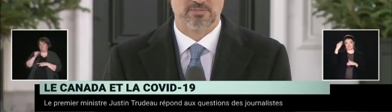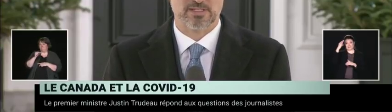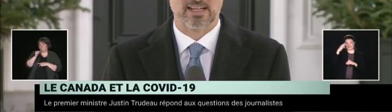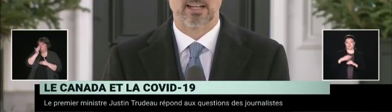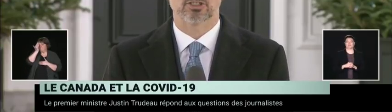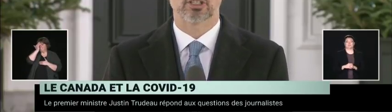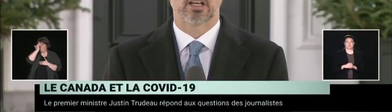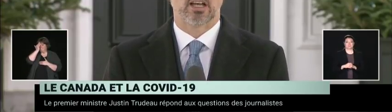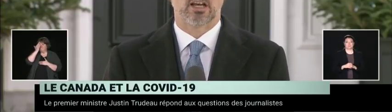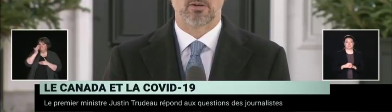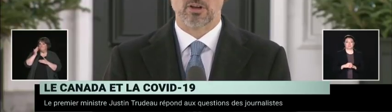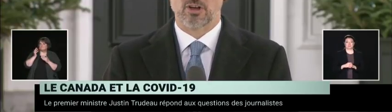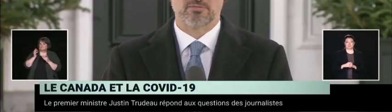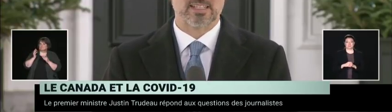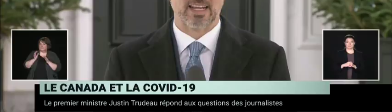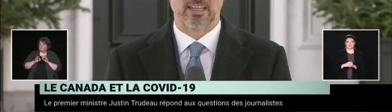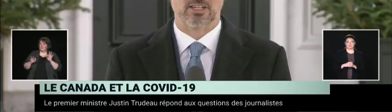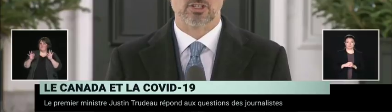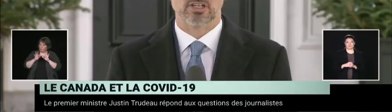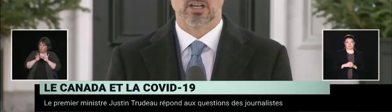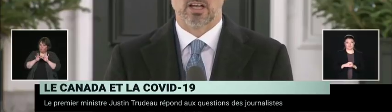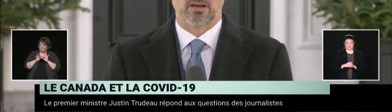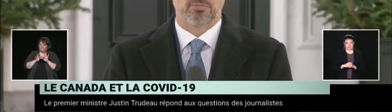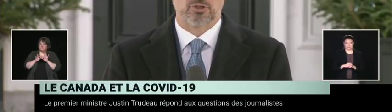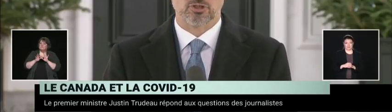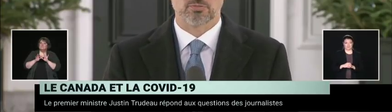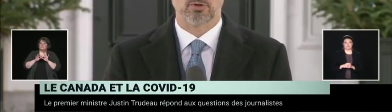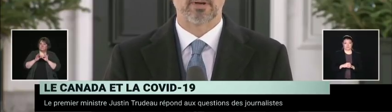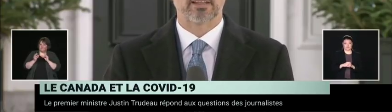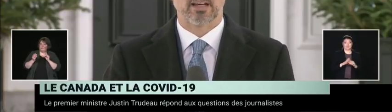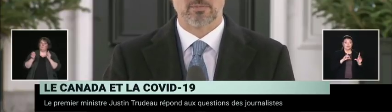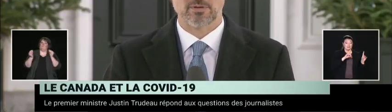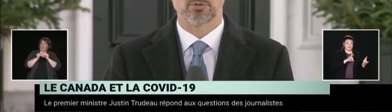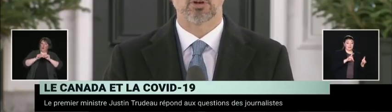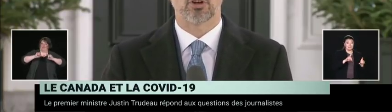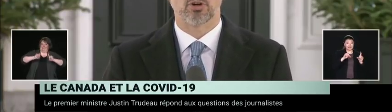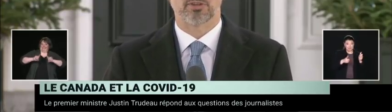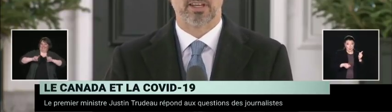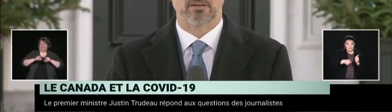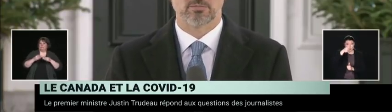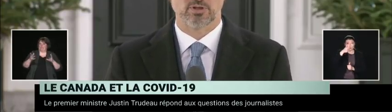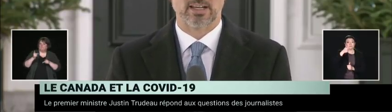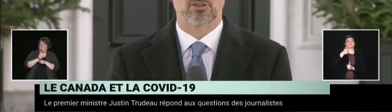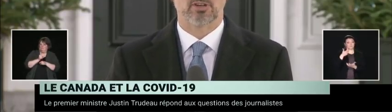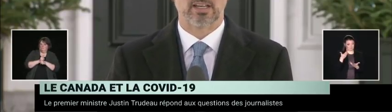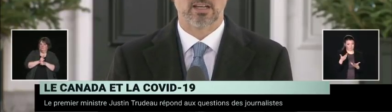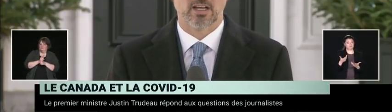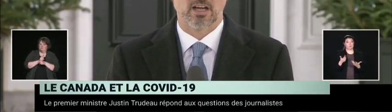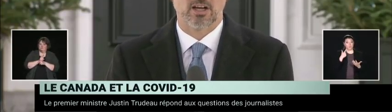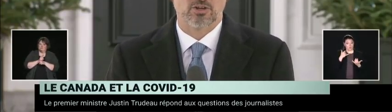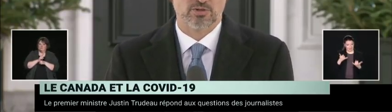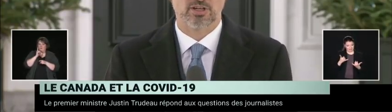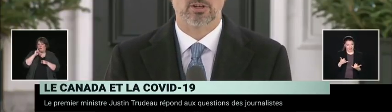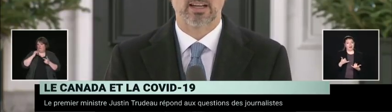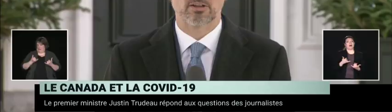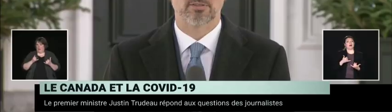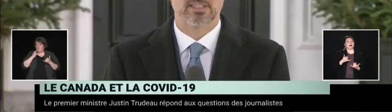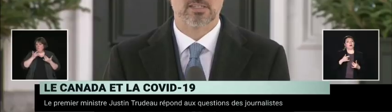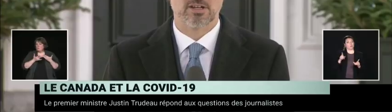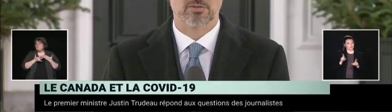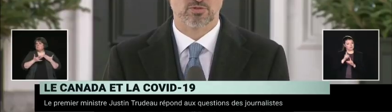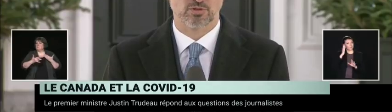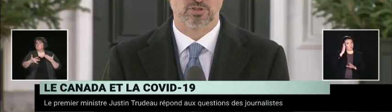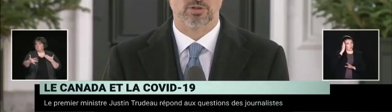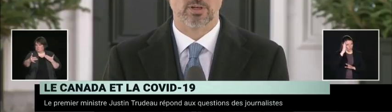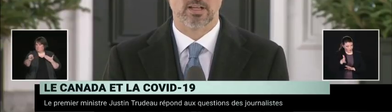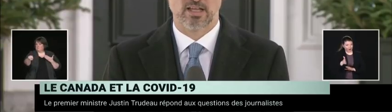tests de dépistage comme stratégie, pas juste pour maintenant, mais pour le long terme, pour assurer qu'on a la